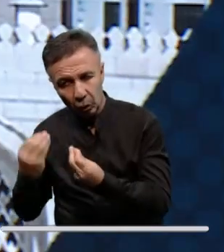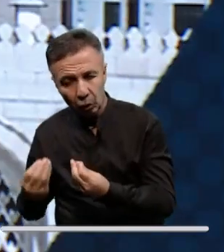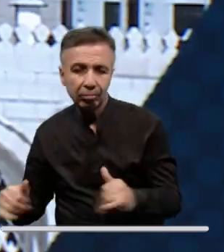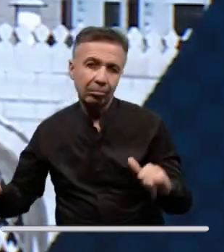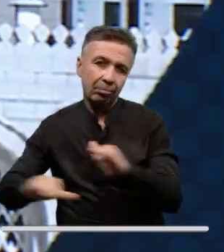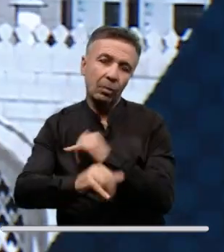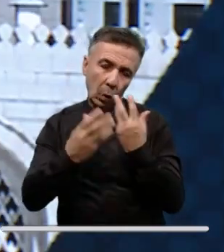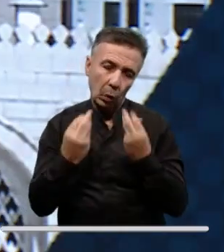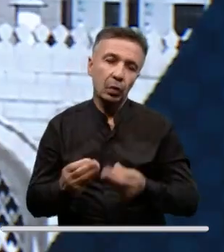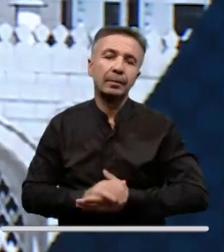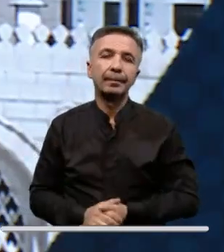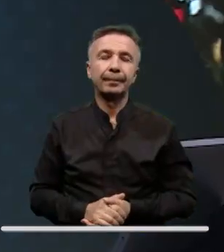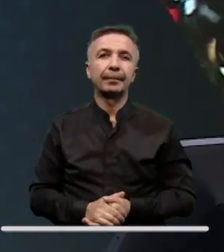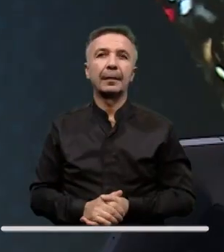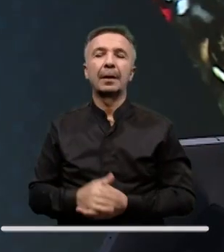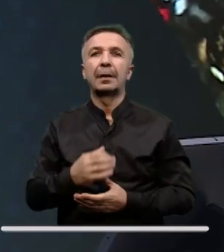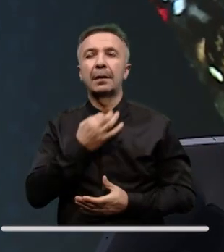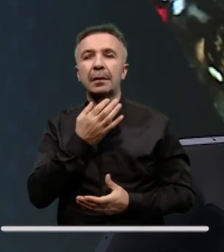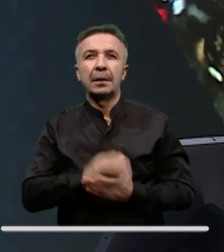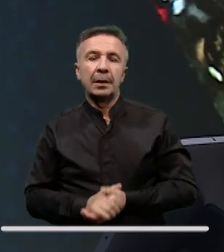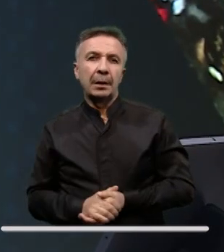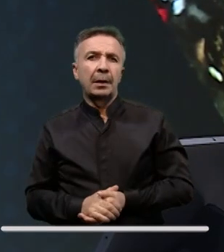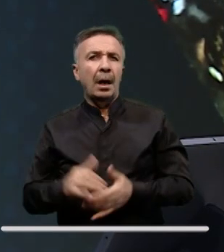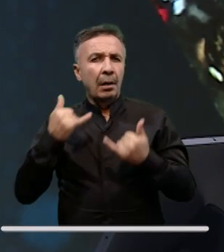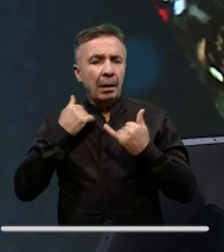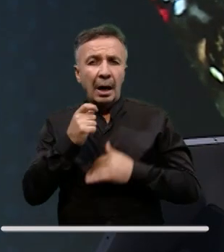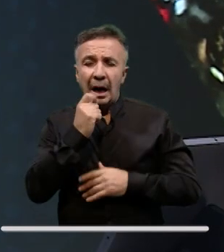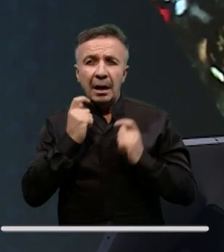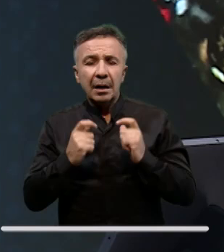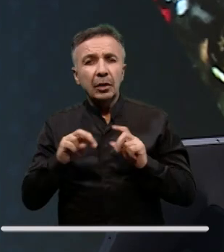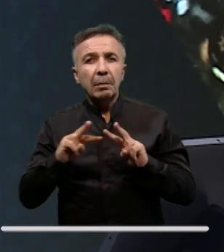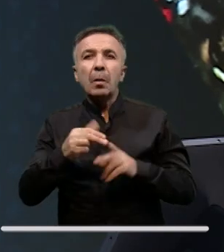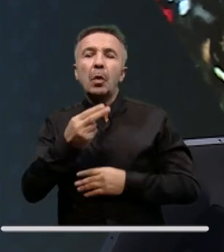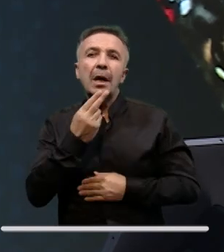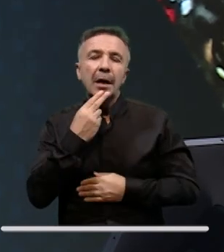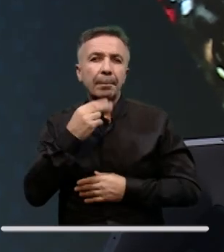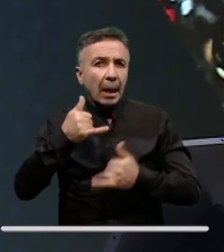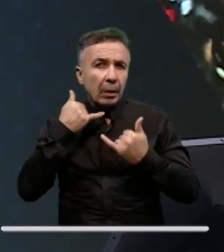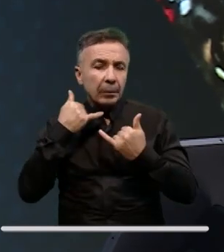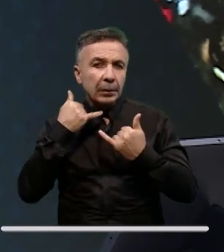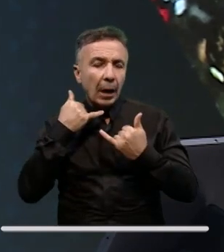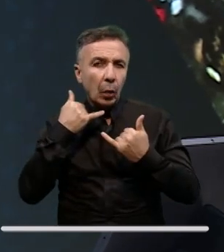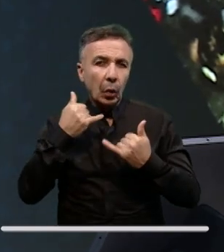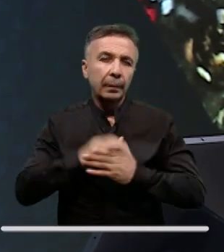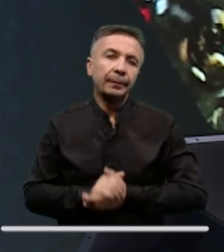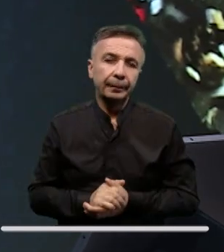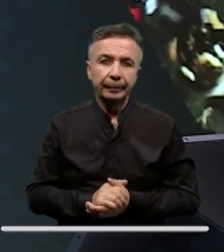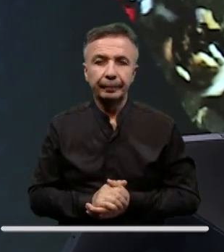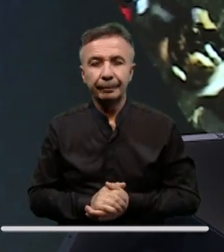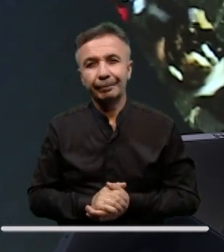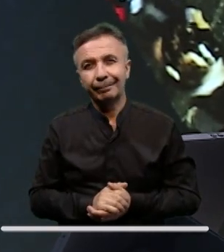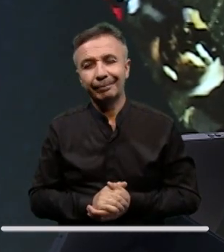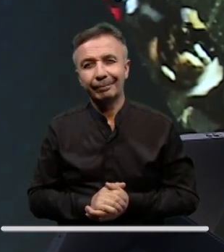olsun teşekkür ediyoruz bir telefon bağlantımız var Ankara'dan Makbule Hanım telefon hattımız daymış Alo